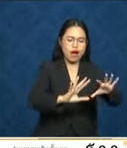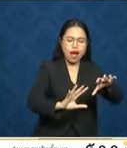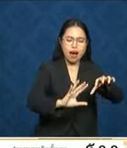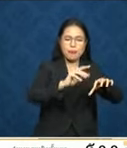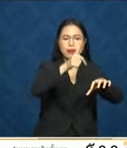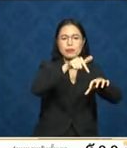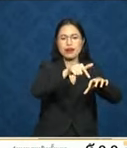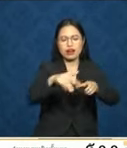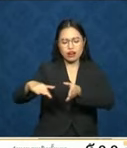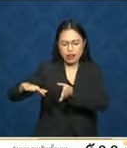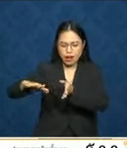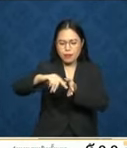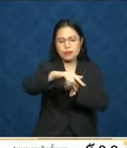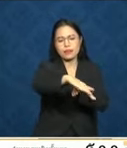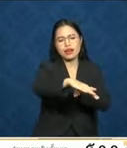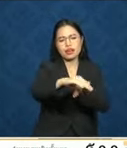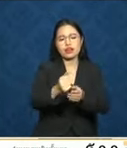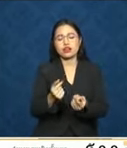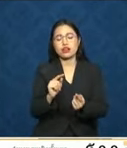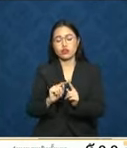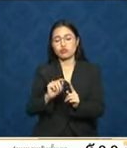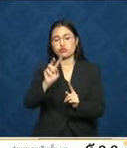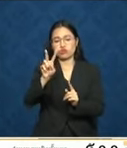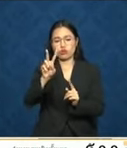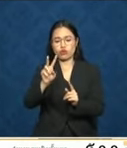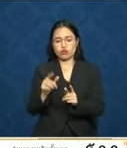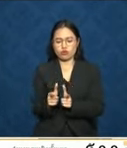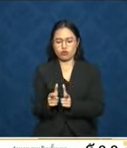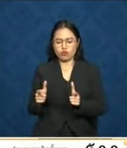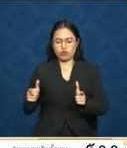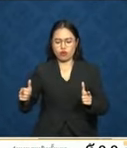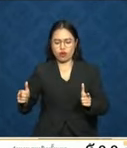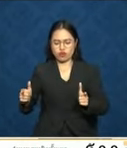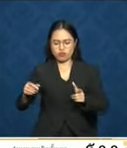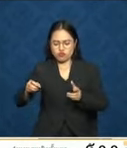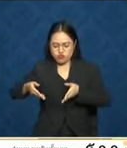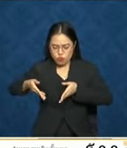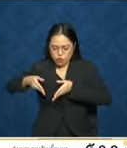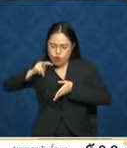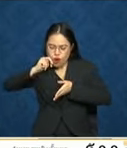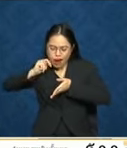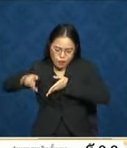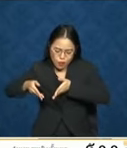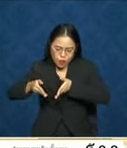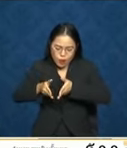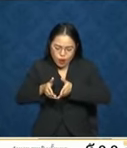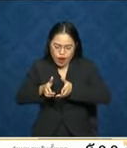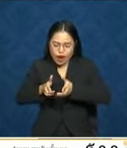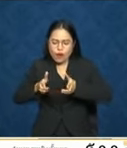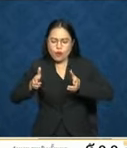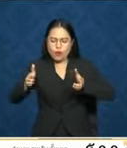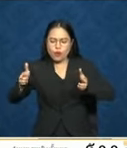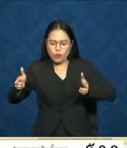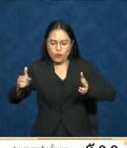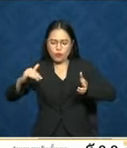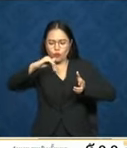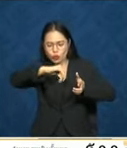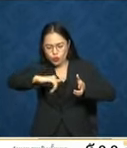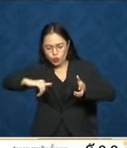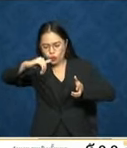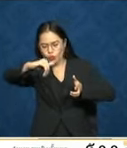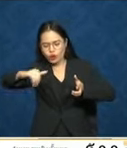ลุงค่ะ2ค่ะให้ขยายคลองส่งน้ำคลองชมทานสะพานหยีชุมประดิษฐ์เพื่อช่วยระบาย